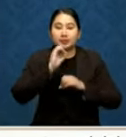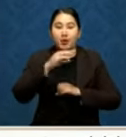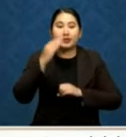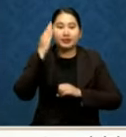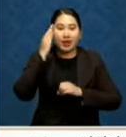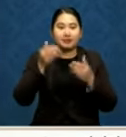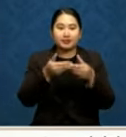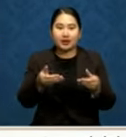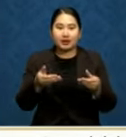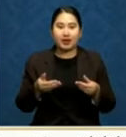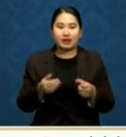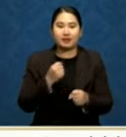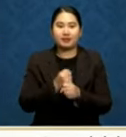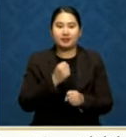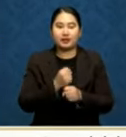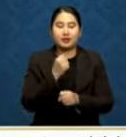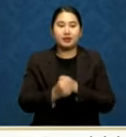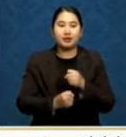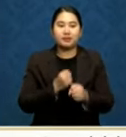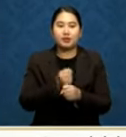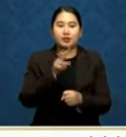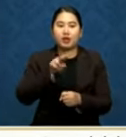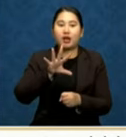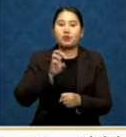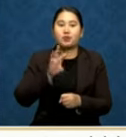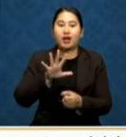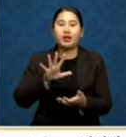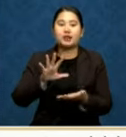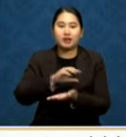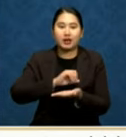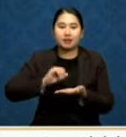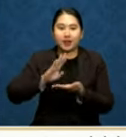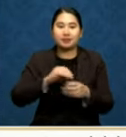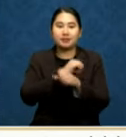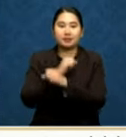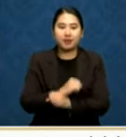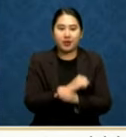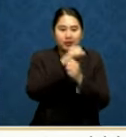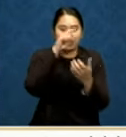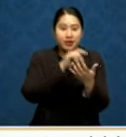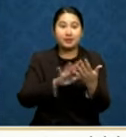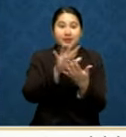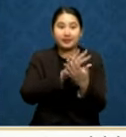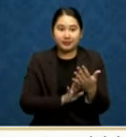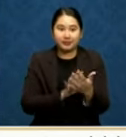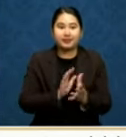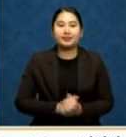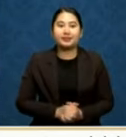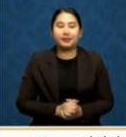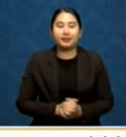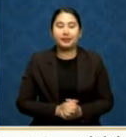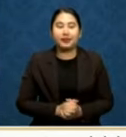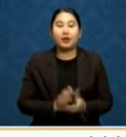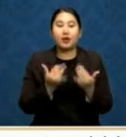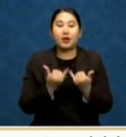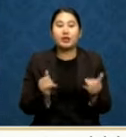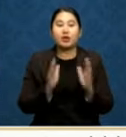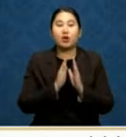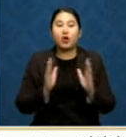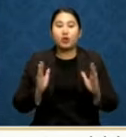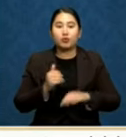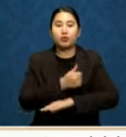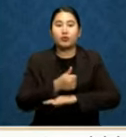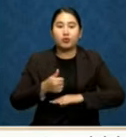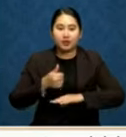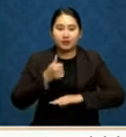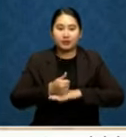านประจำปี265ของสถาบันเทคโนโลยีป้องกันประเทศแล้วนะครับครับต้องขอบคุณท่านพลเ